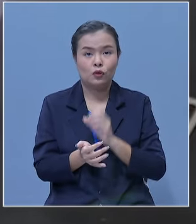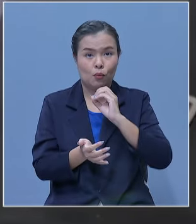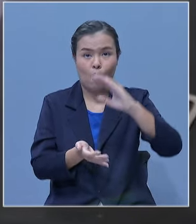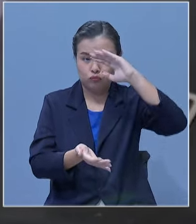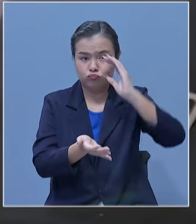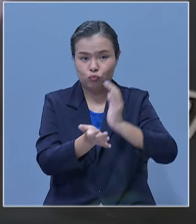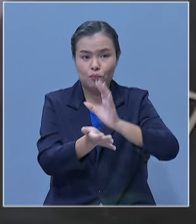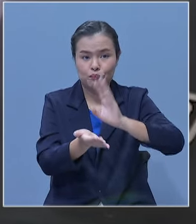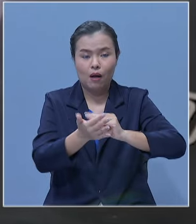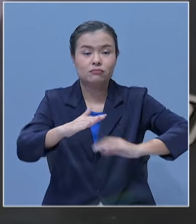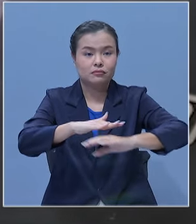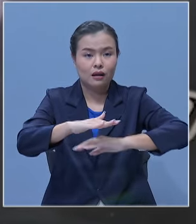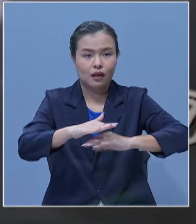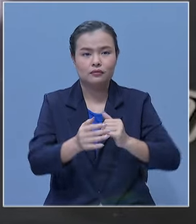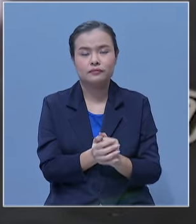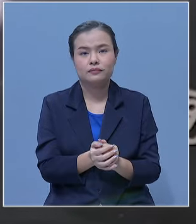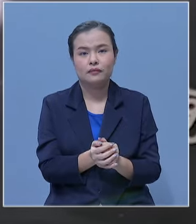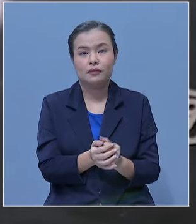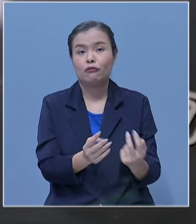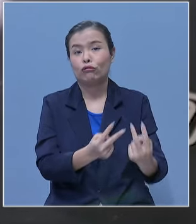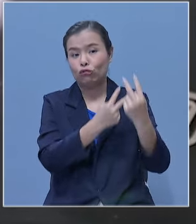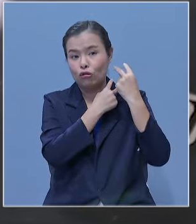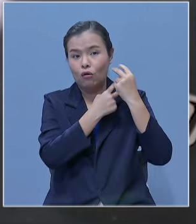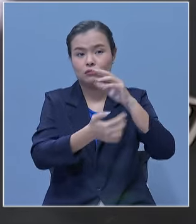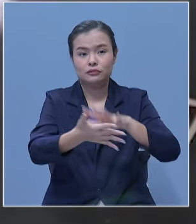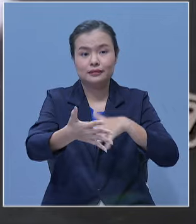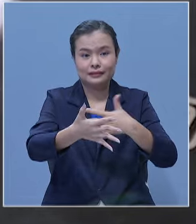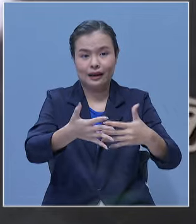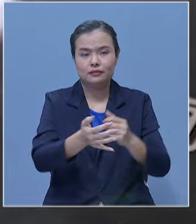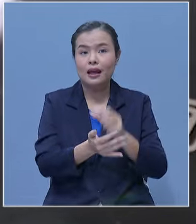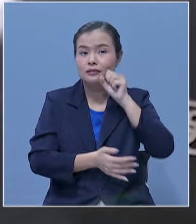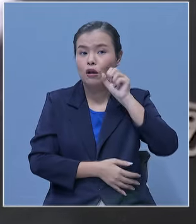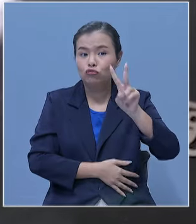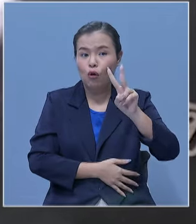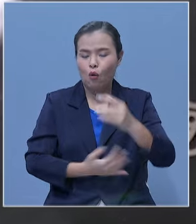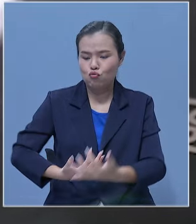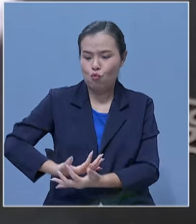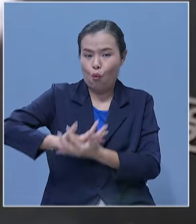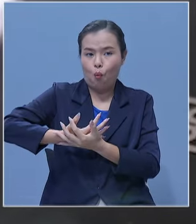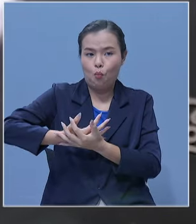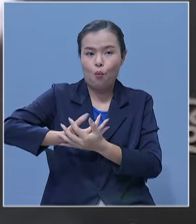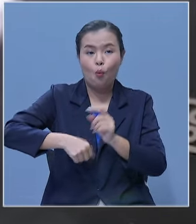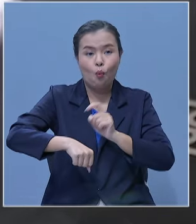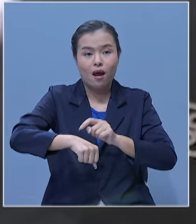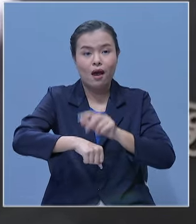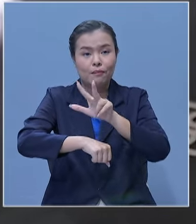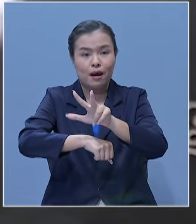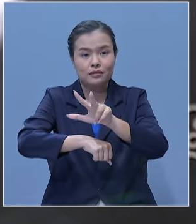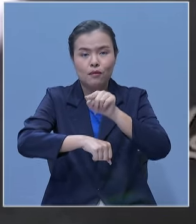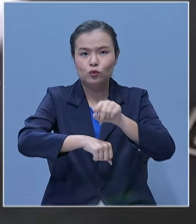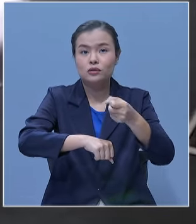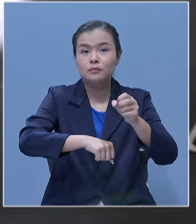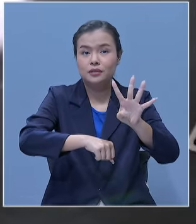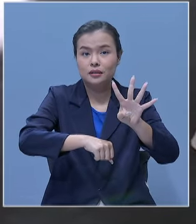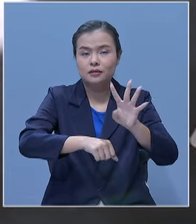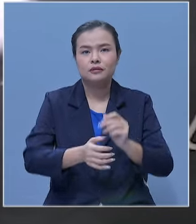แสนะฮะคราวนี้ถ้าย้อนกลับไปตามไทม์ไลน์เนี่ยนะจะเห็นว่าน้อยเนี่ยอุ้มน้องมาร์ตินออกไปช่วงบ่าย3กับอีก14นา